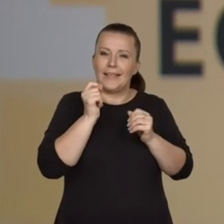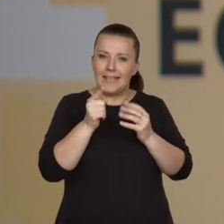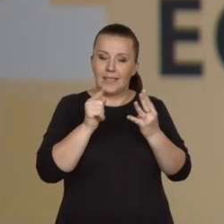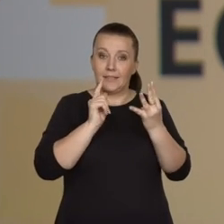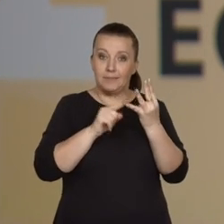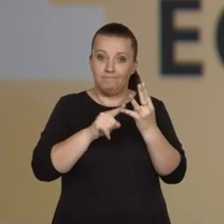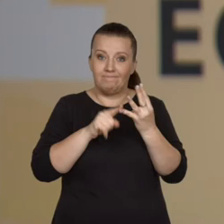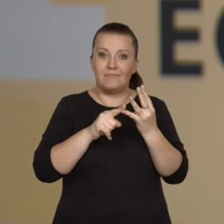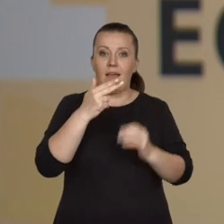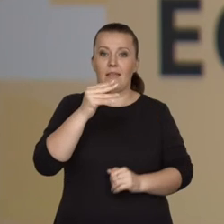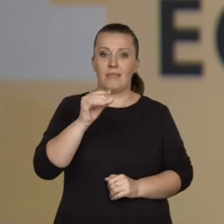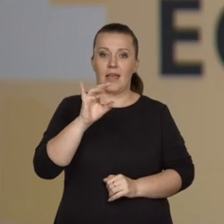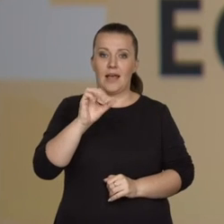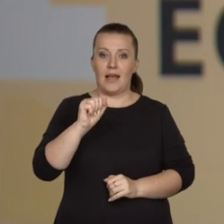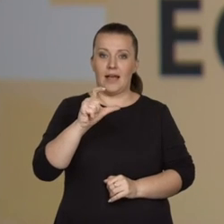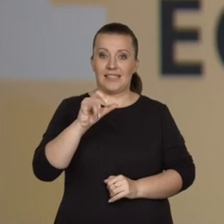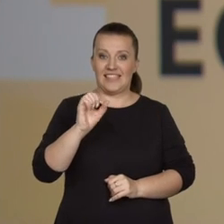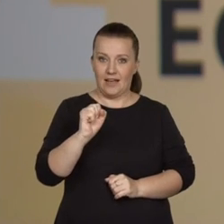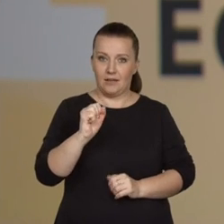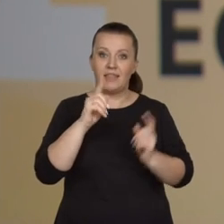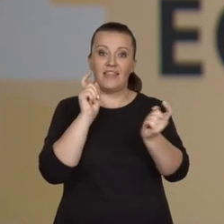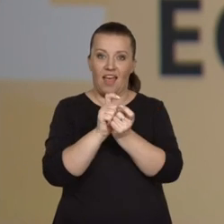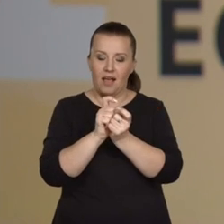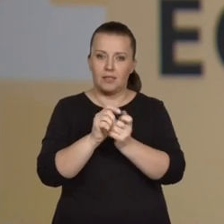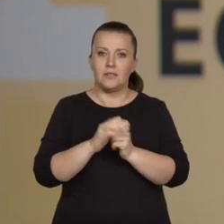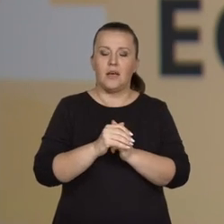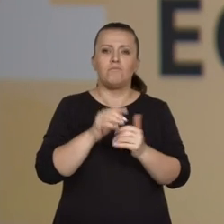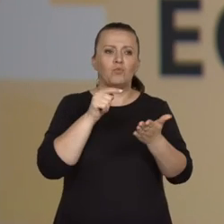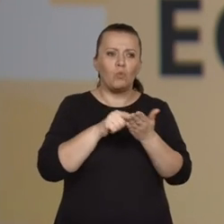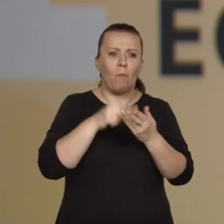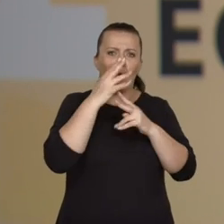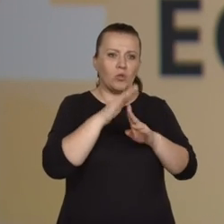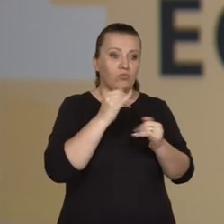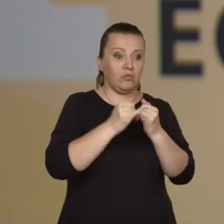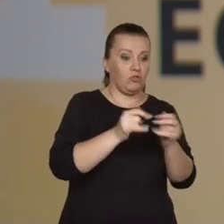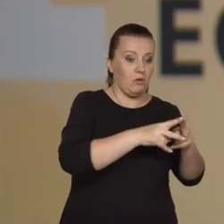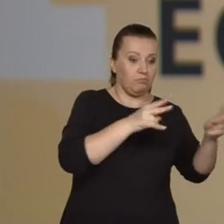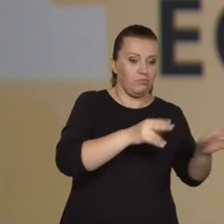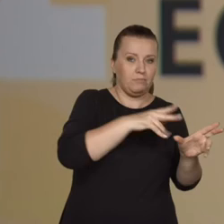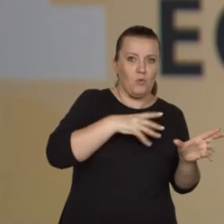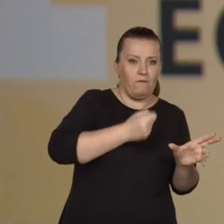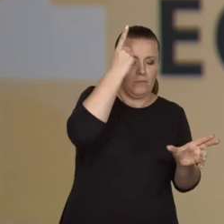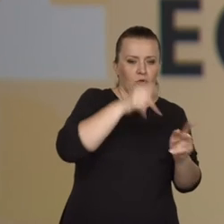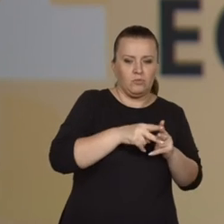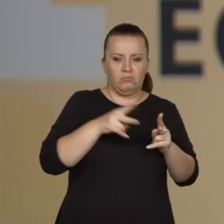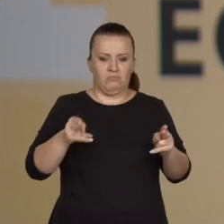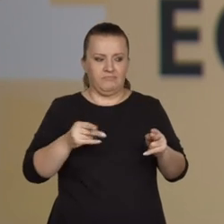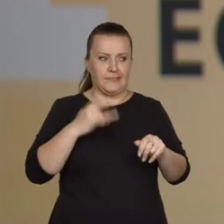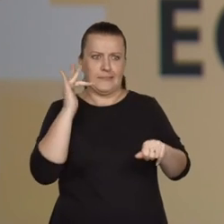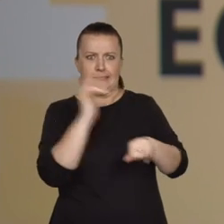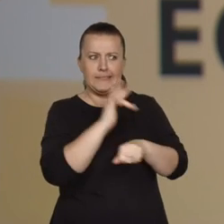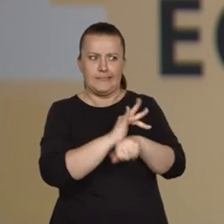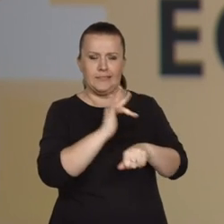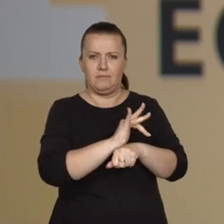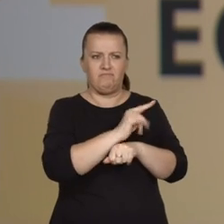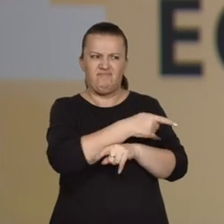że jakiś pogląd, że jakaś tendencja są niesłuszne, są szkodliwe, są wsteczne, są już